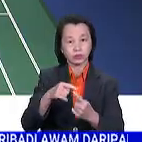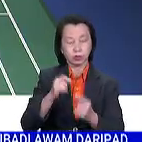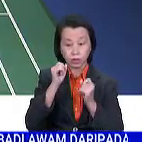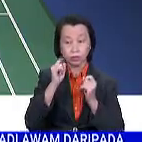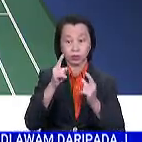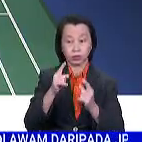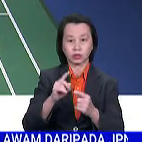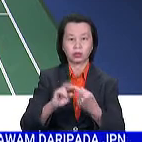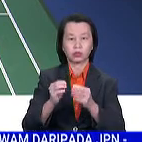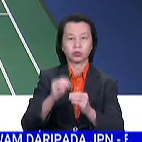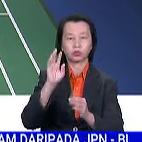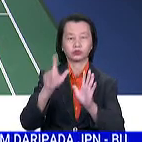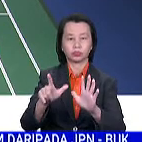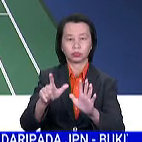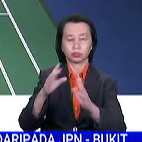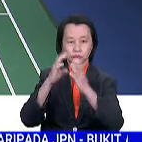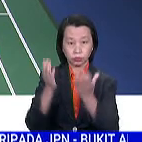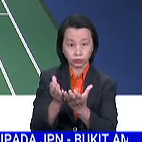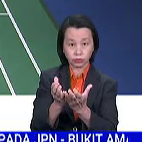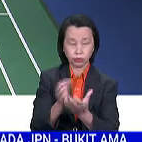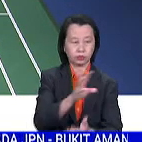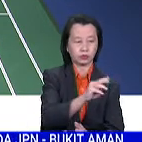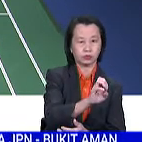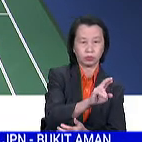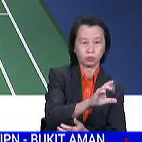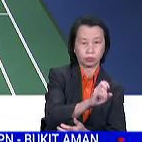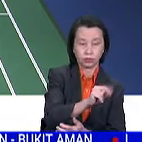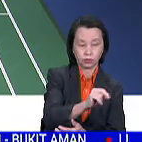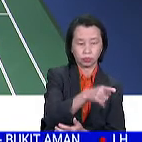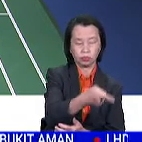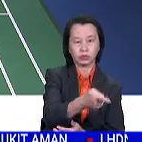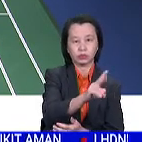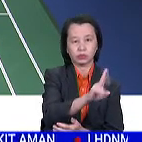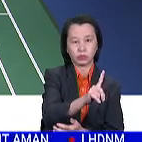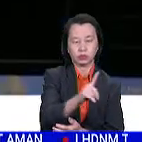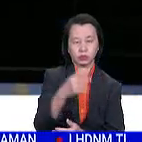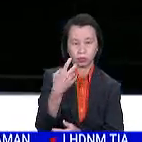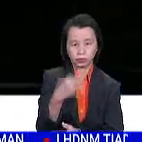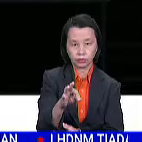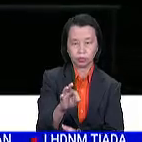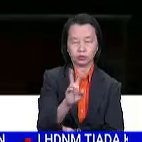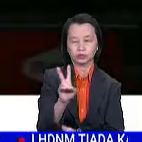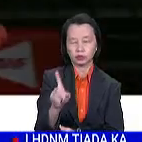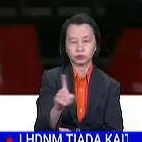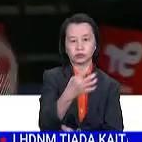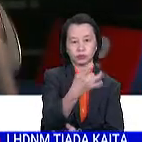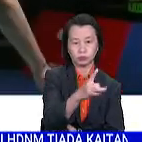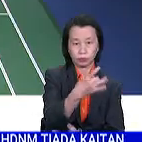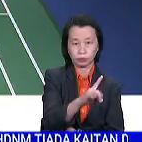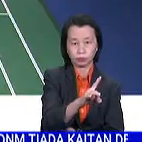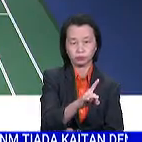mengejutkan gandingan nomor tujuh dunia Marquez alis Lauren Smash 21-19 21-18